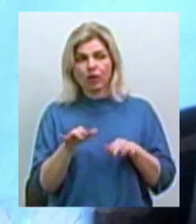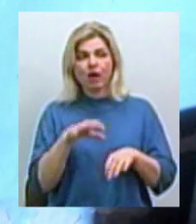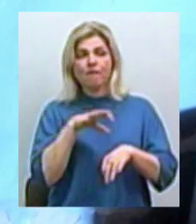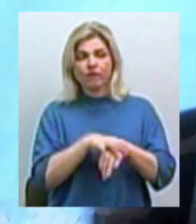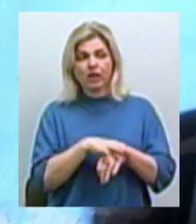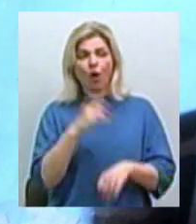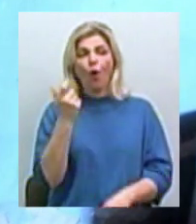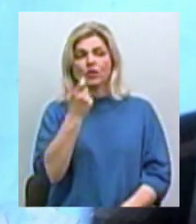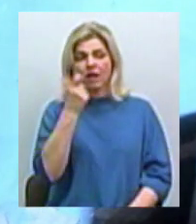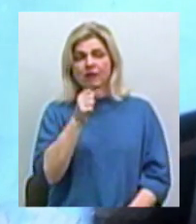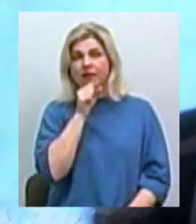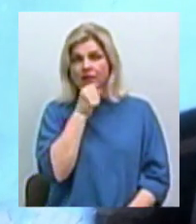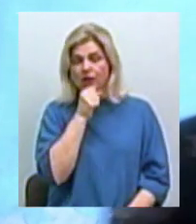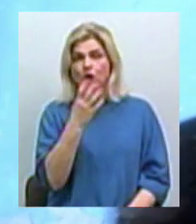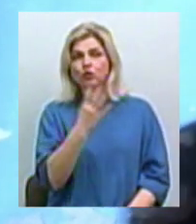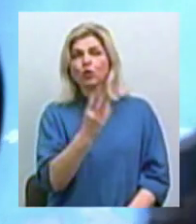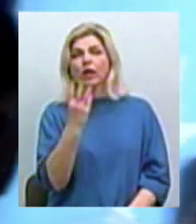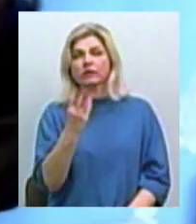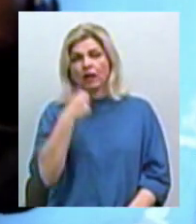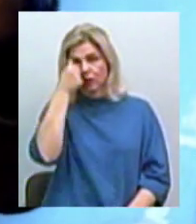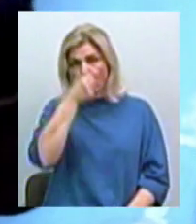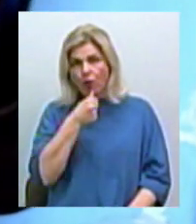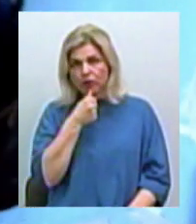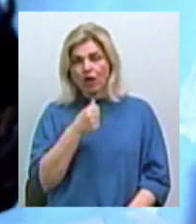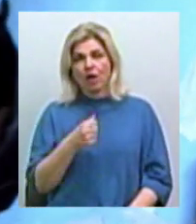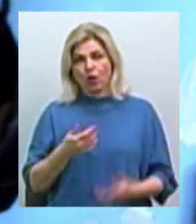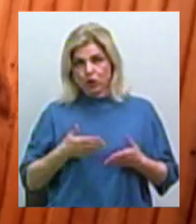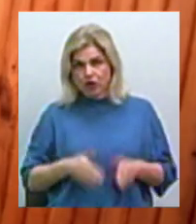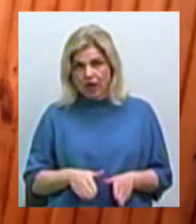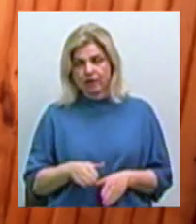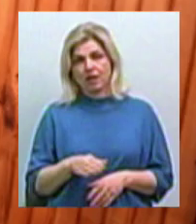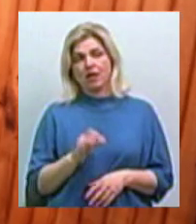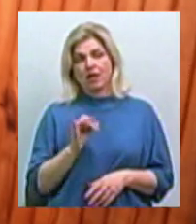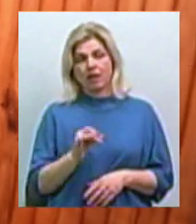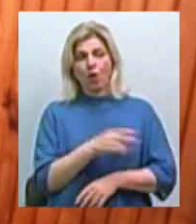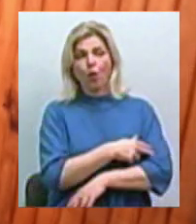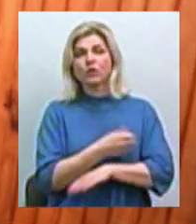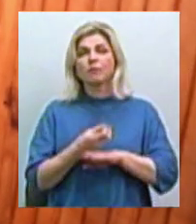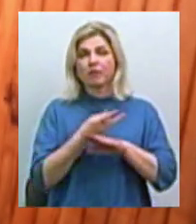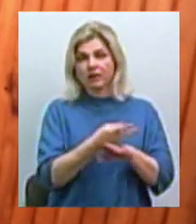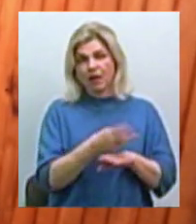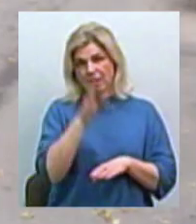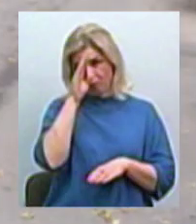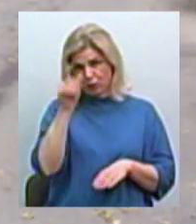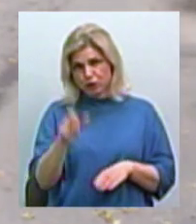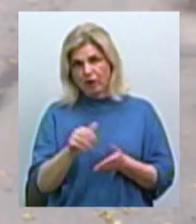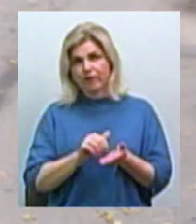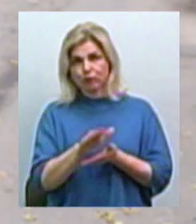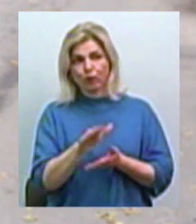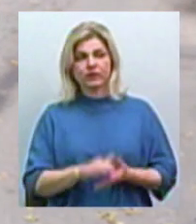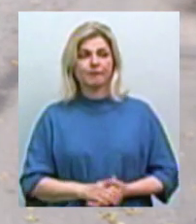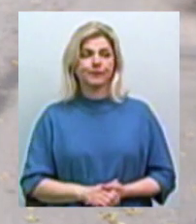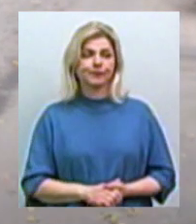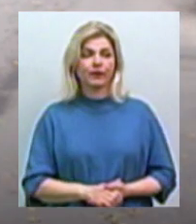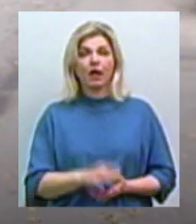дідуся 1943 року народження із щільно задимленої квартири в коридор. Від госпіталізації чоловік відмовився. По прибуттю до